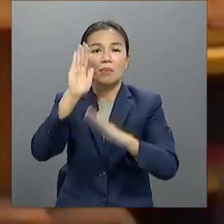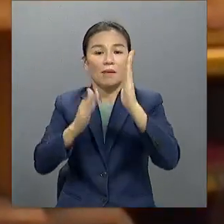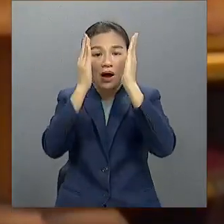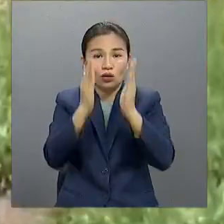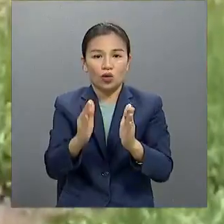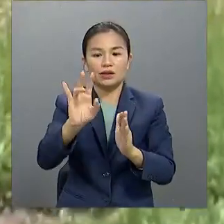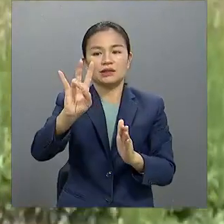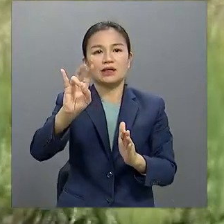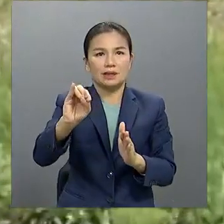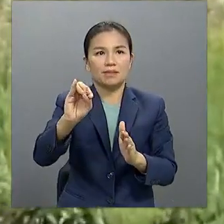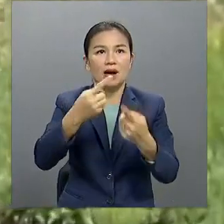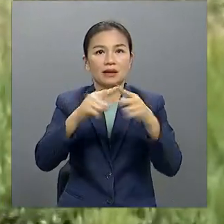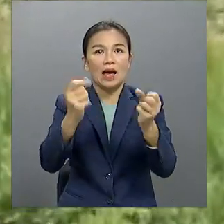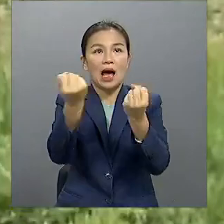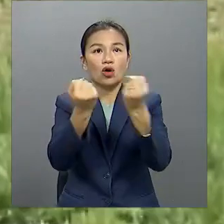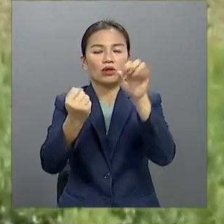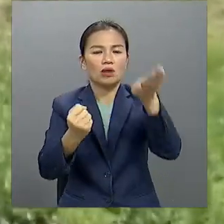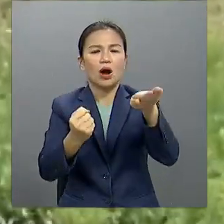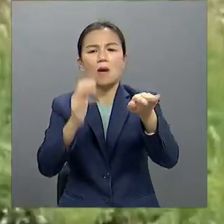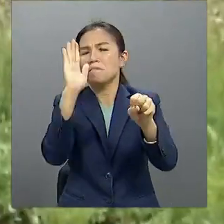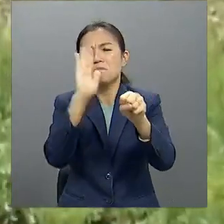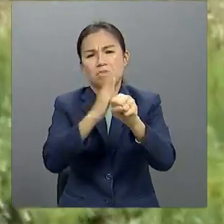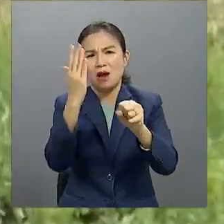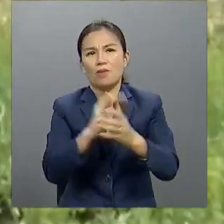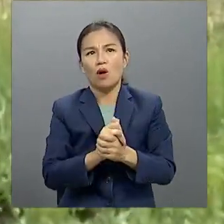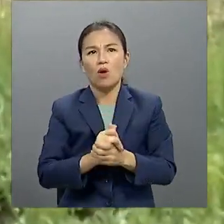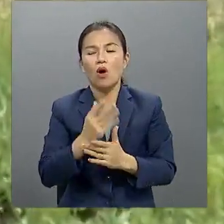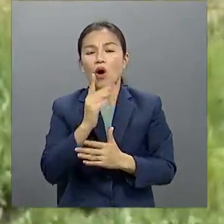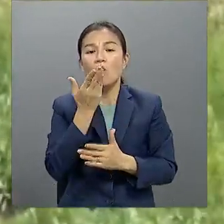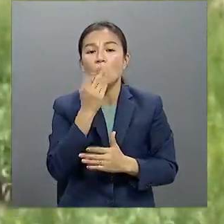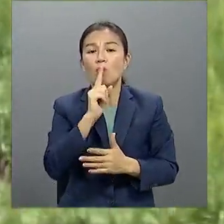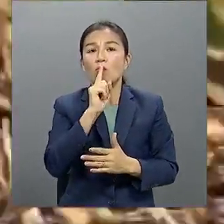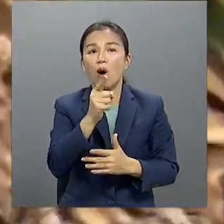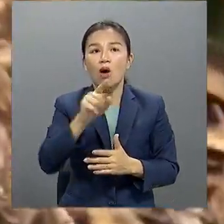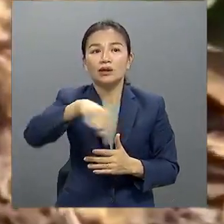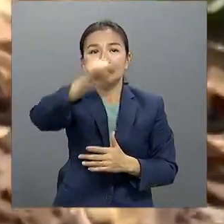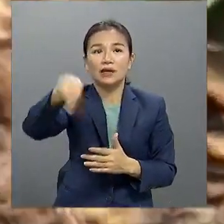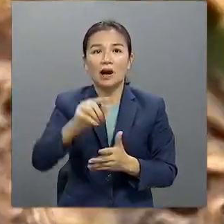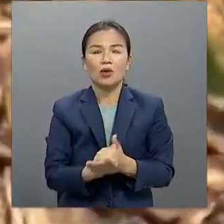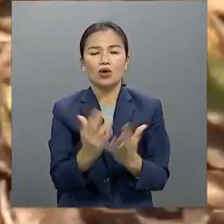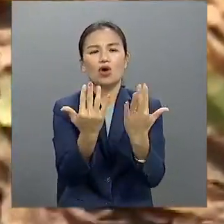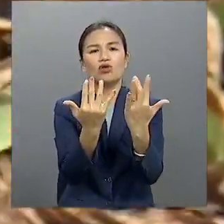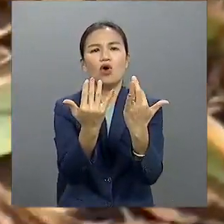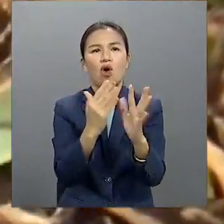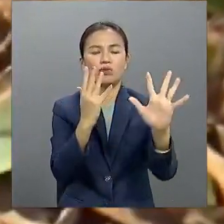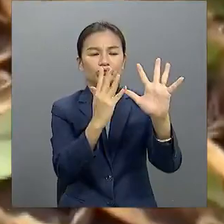ถบรรทุกน้ำที่มีอยู่เนี่ยอาจจะไม่เพียงพอนะคะก็เลยขอแจ้งเลยว่าให้เกษตรกรทุกคนเนี่ยรอคิวใจเย็นๆกันหน่อยนะคะคือก็จะส่งน้